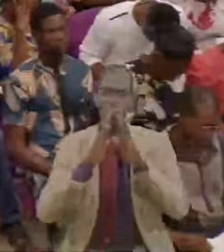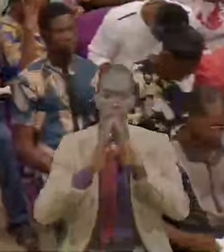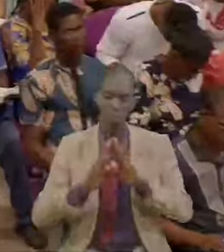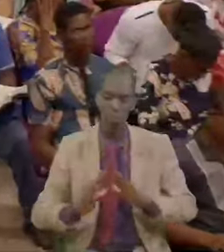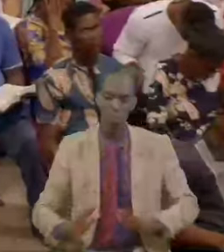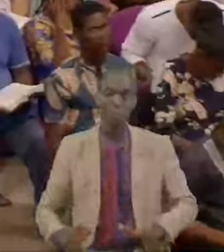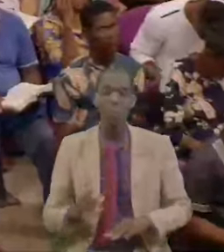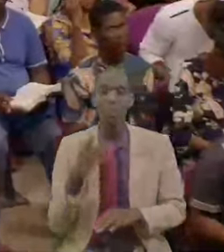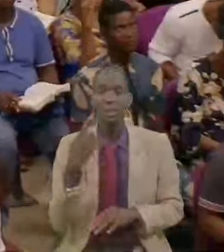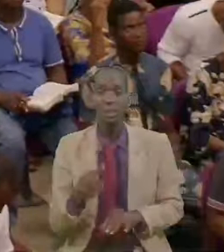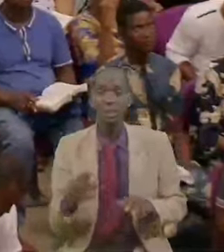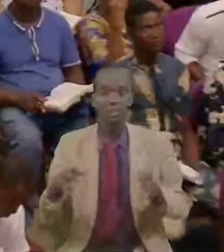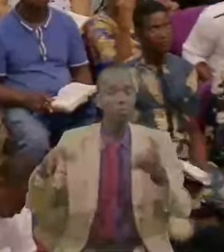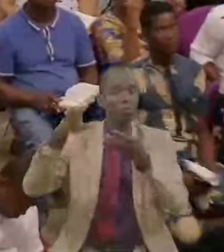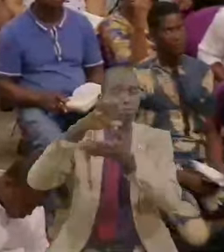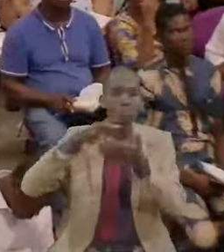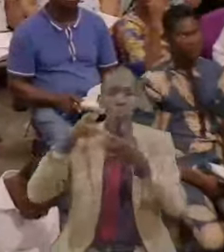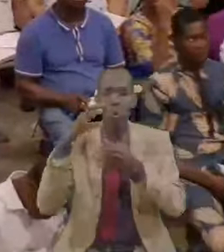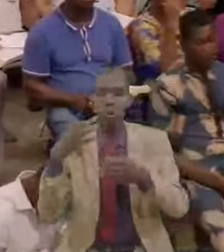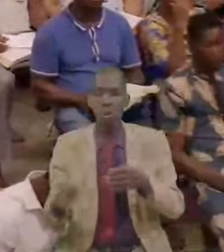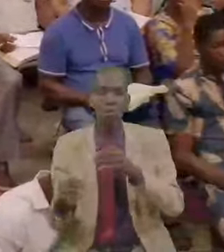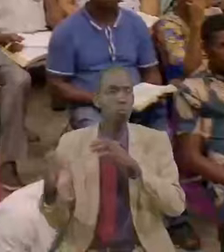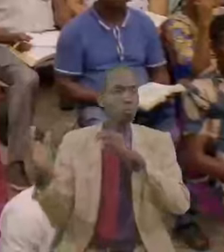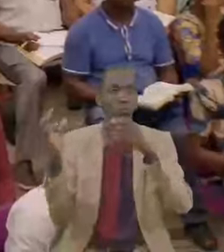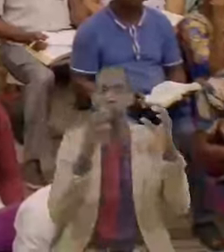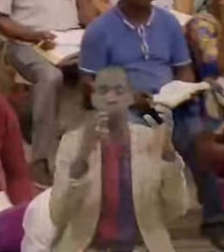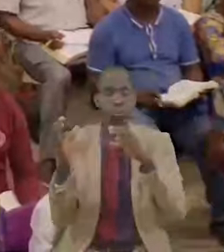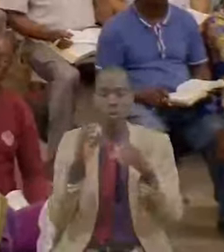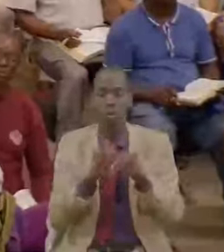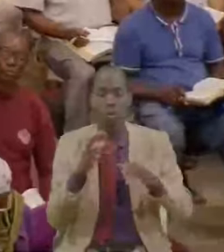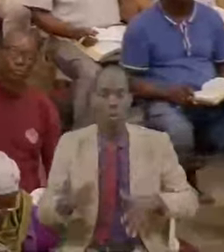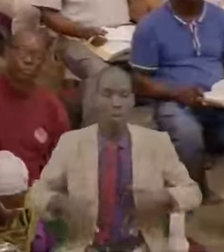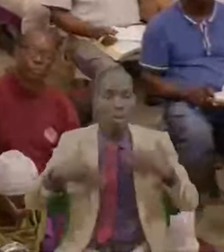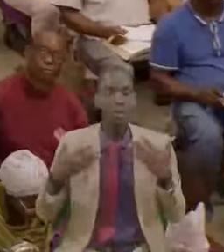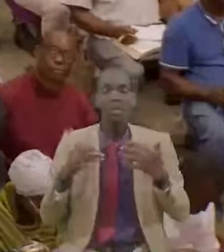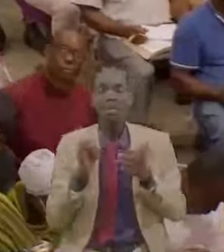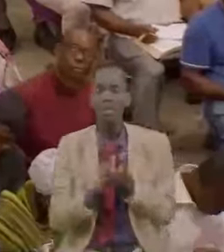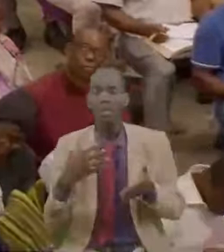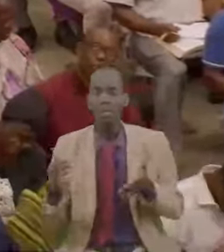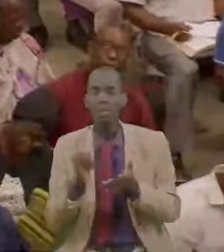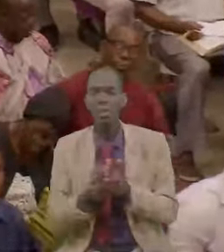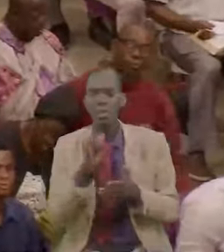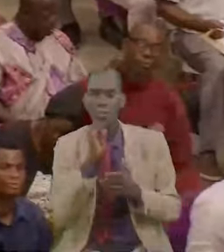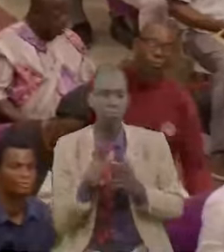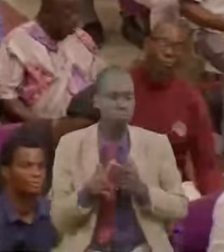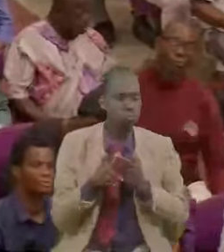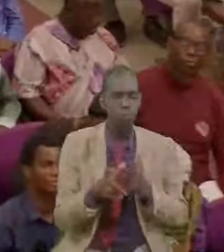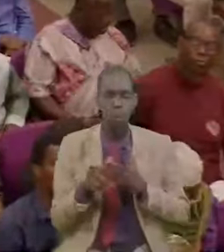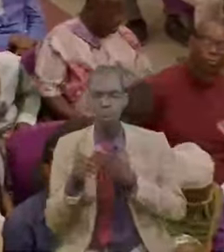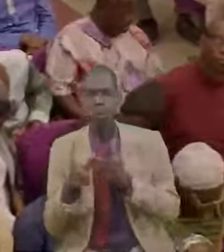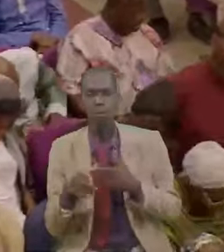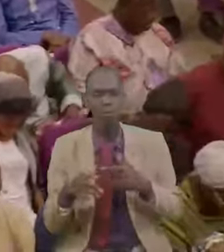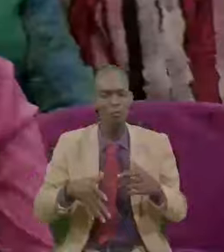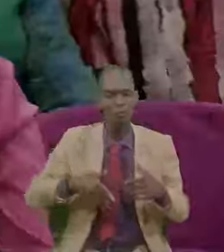turent. Le géant de la tempête dans votre vie, la chose là qui mugit, qui rugit,